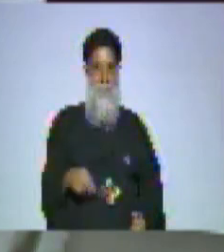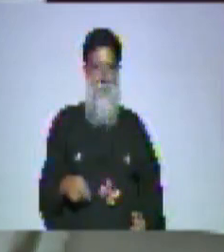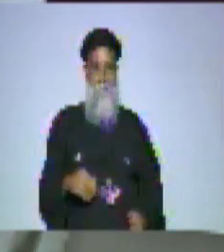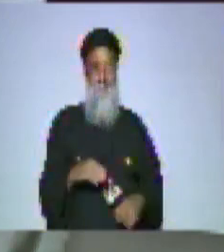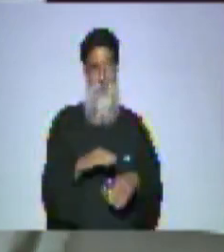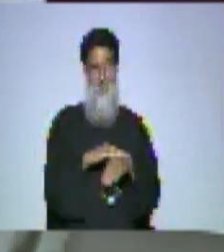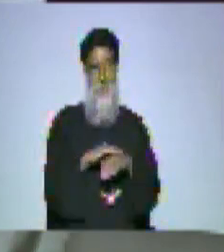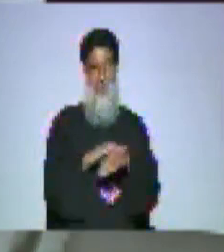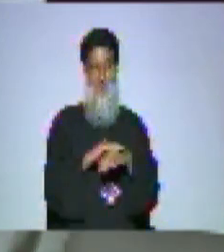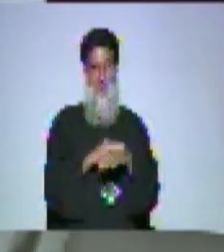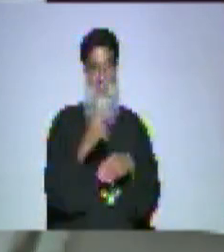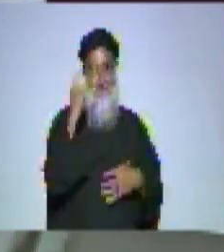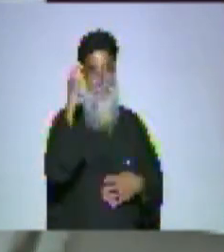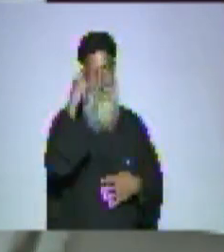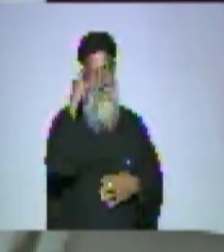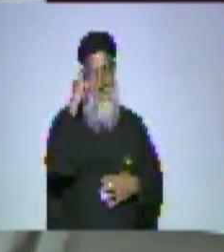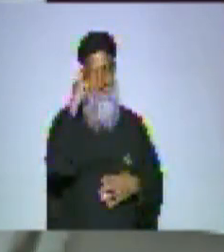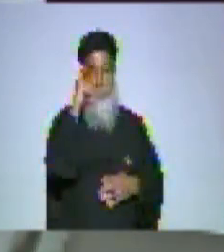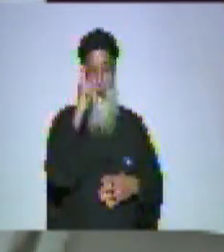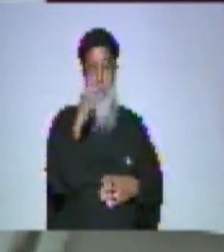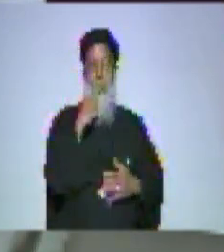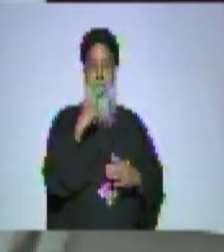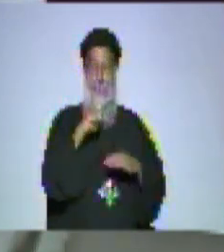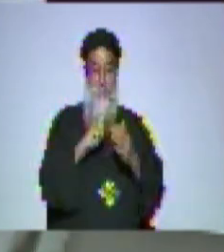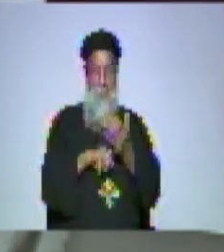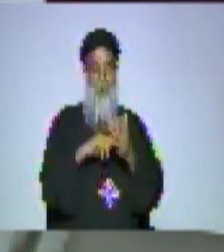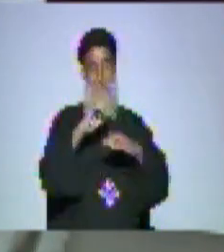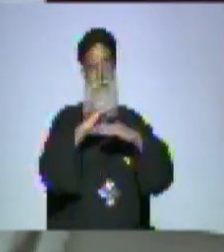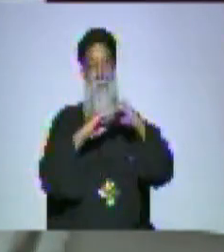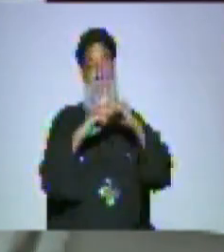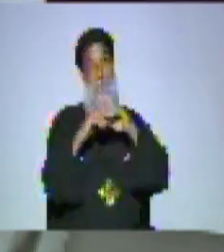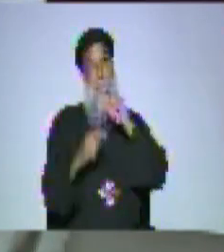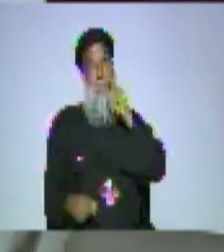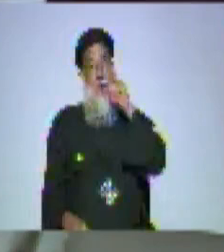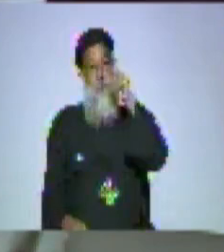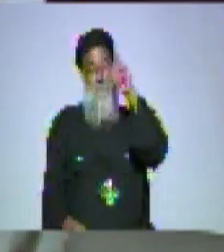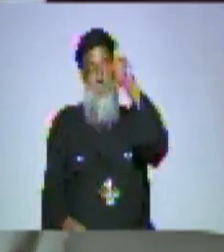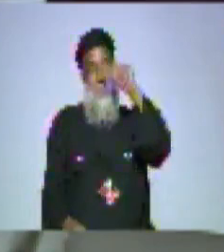شعر بقى ان فعلا ده ترتيب ربنا يعني